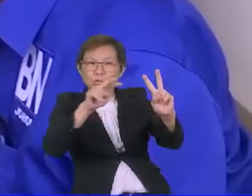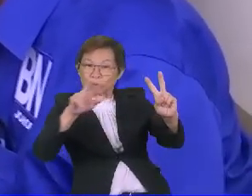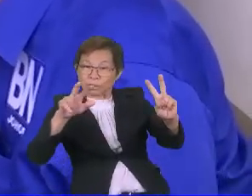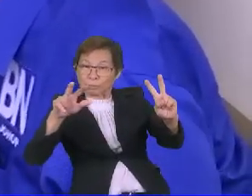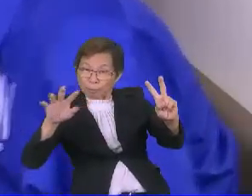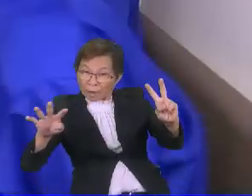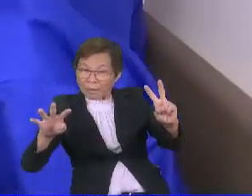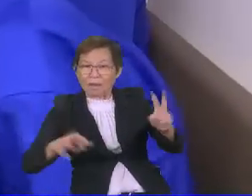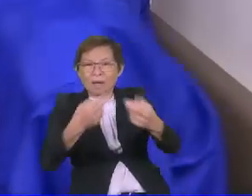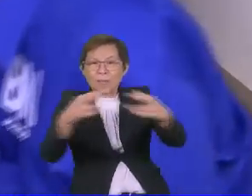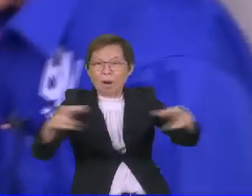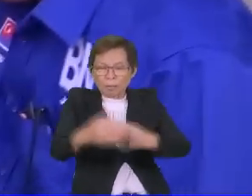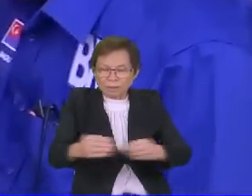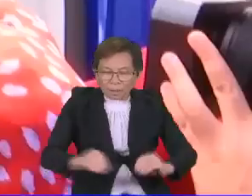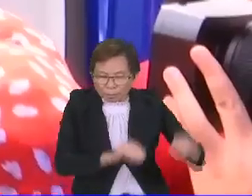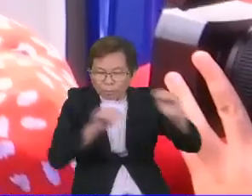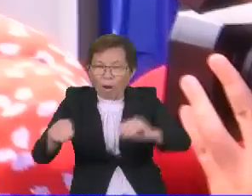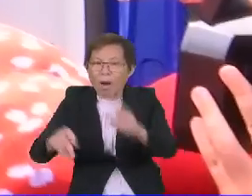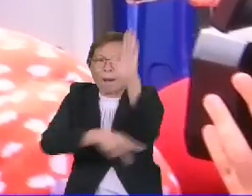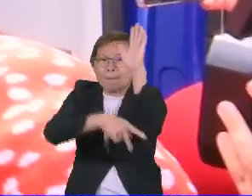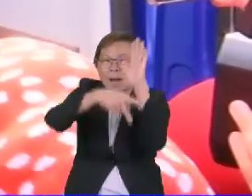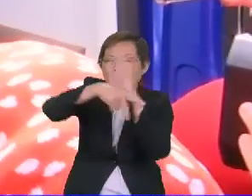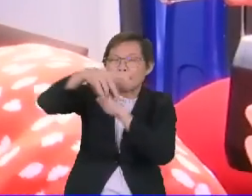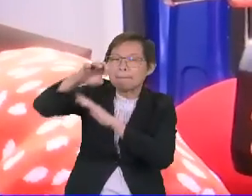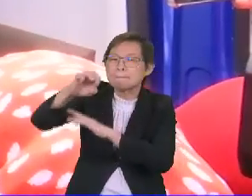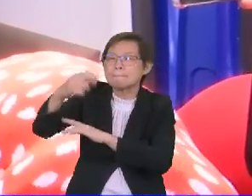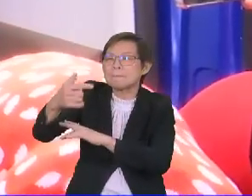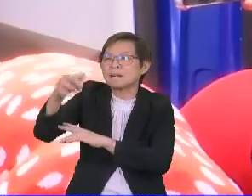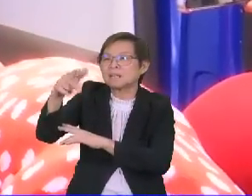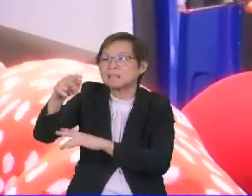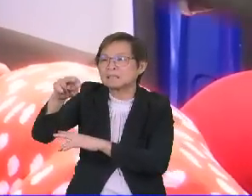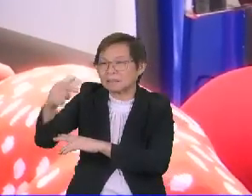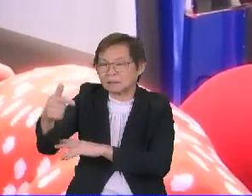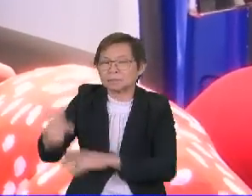menyatakannya pada pelancaran pejabat bergerak paliman pengarang di Bandar penawar